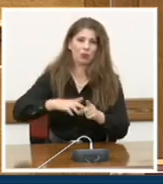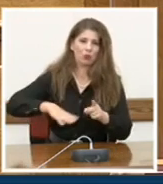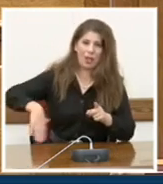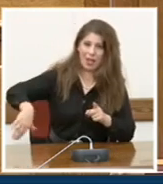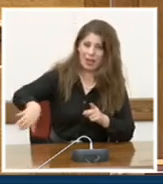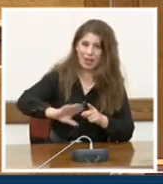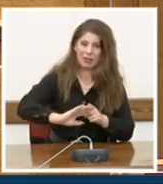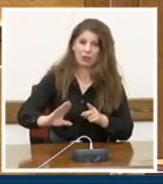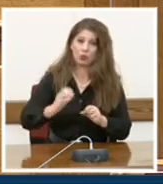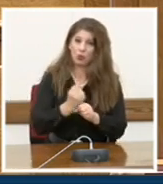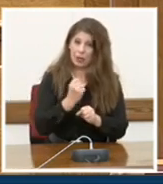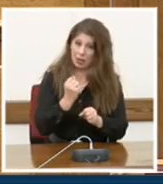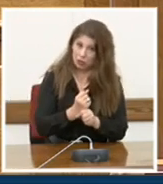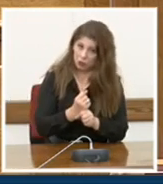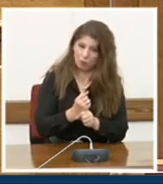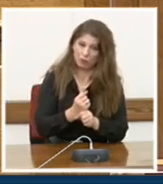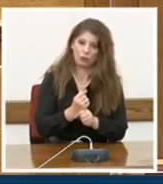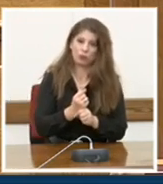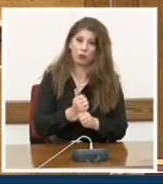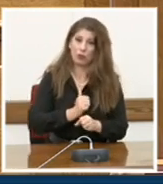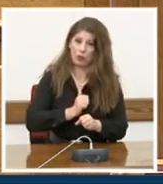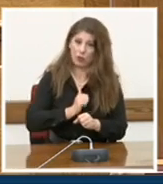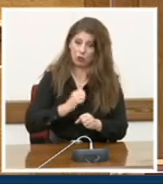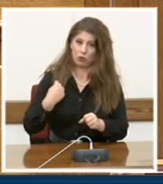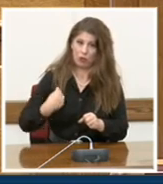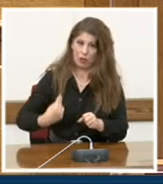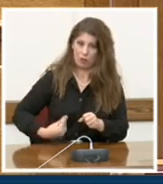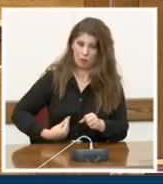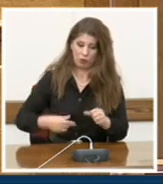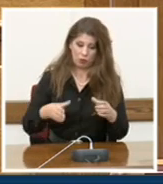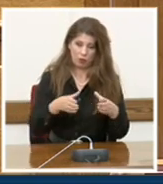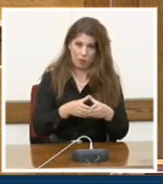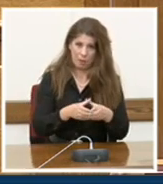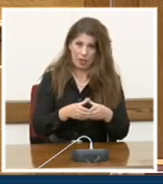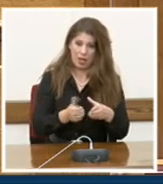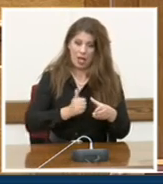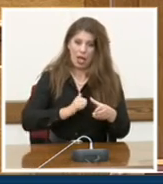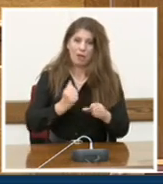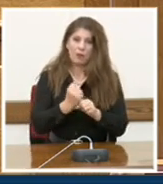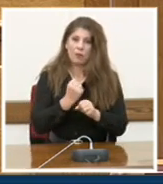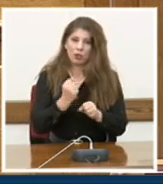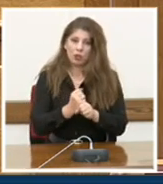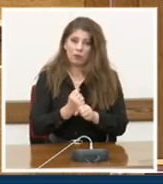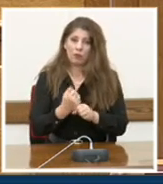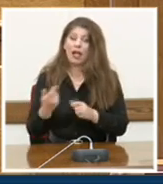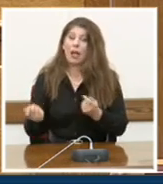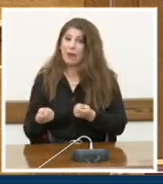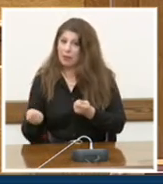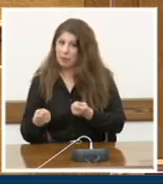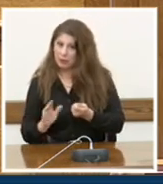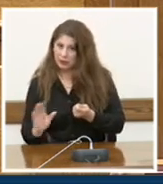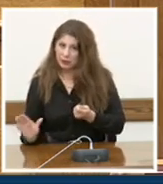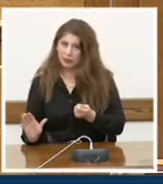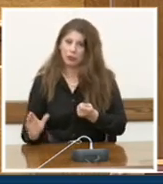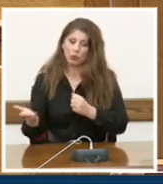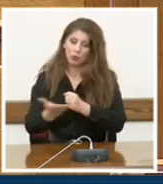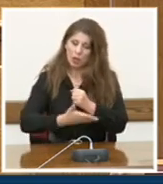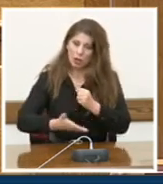τους εργαζόμενους του ιδιωτικού και δημόσιου τομέα, τους αυτοαπασχολούμενους επαγγελματίες, τους αγρότες,